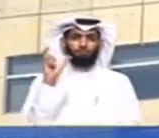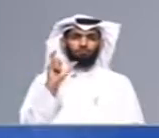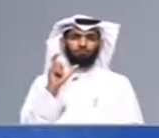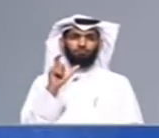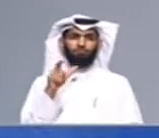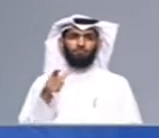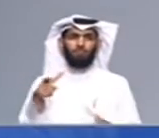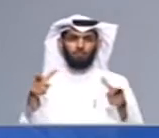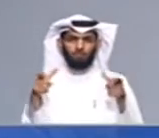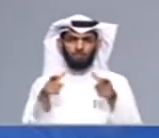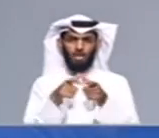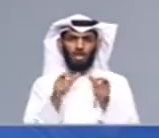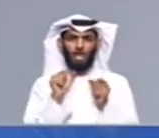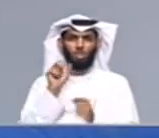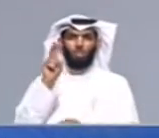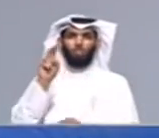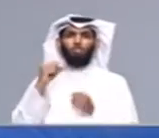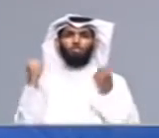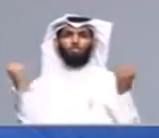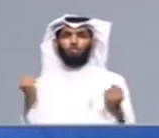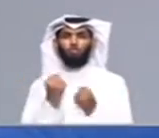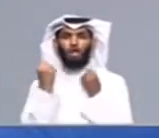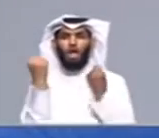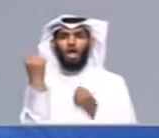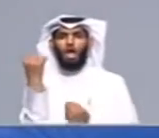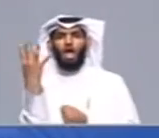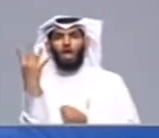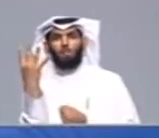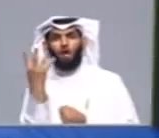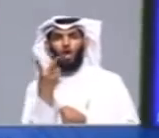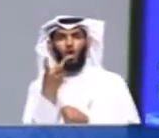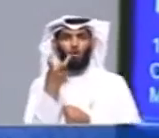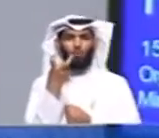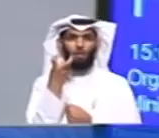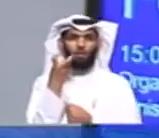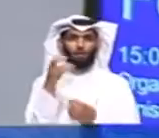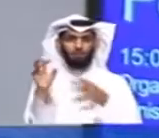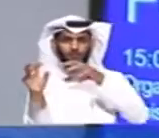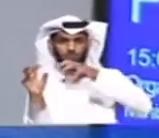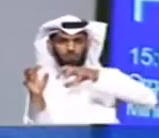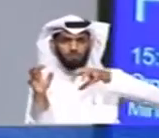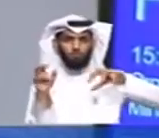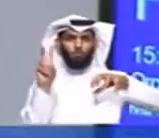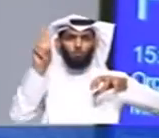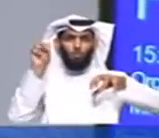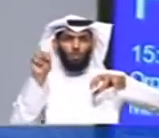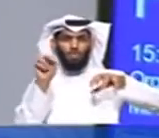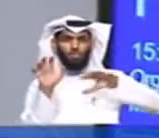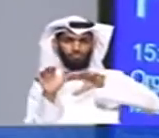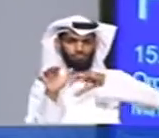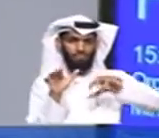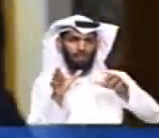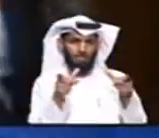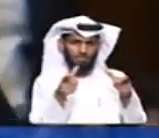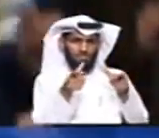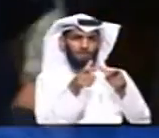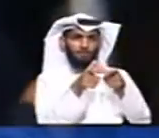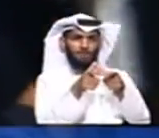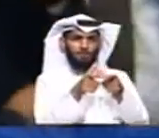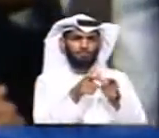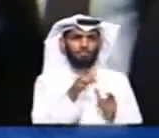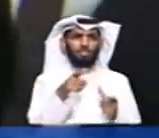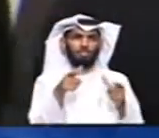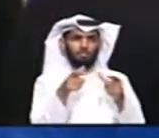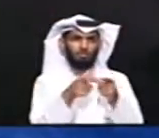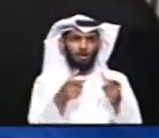على هامش أعمال الدورة 74 للجمعية العامة للأمم المتحدة في نيويورك، حيث تم خلال